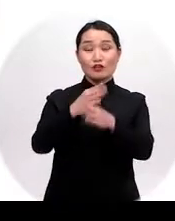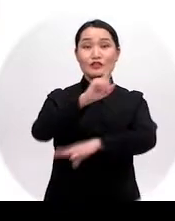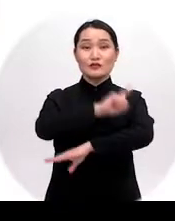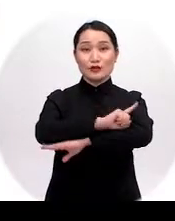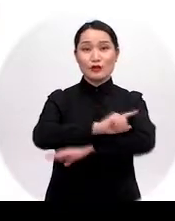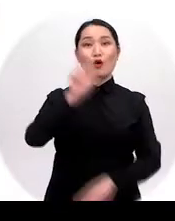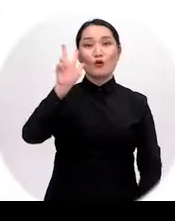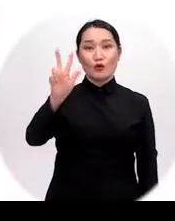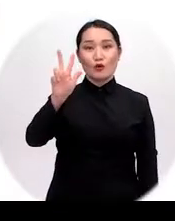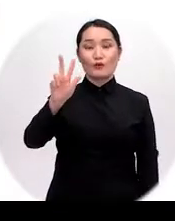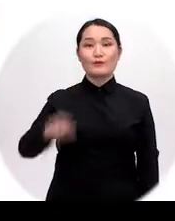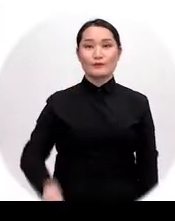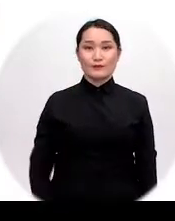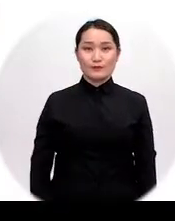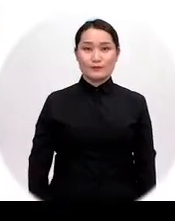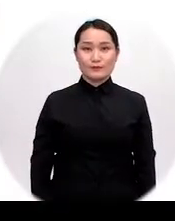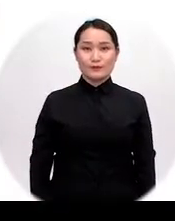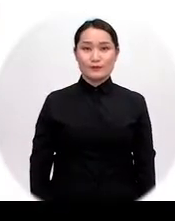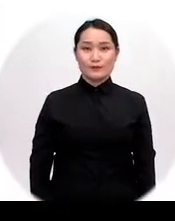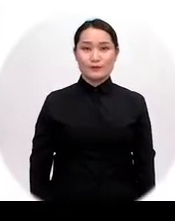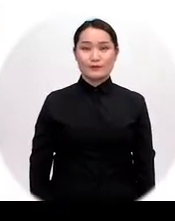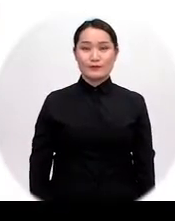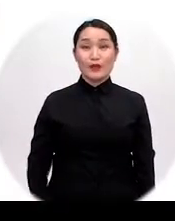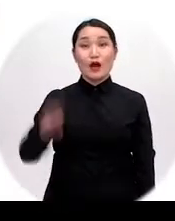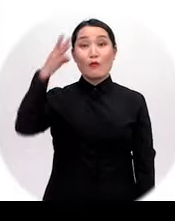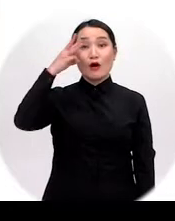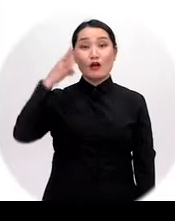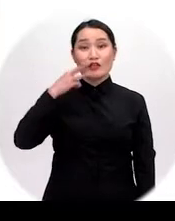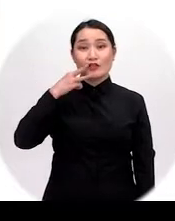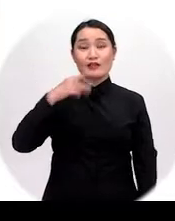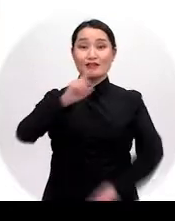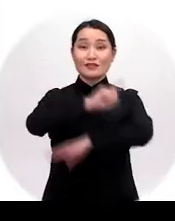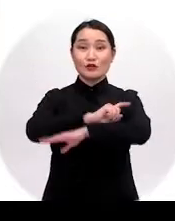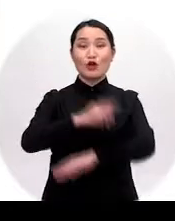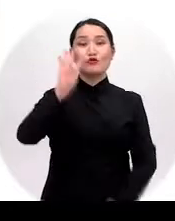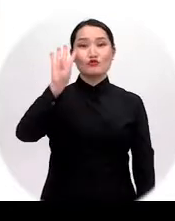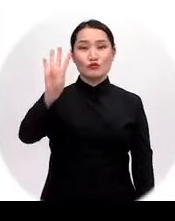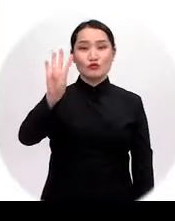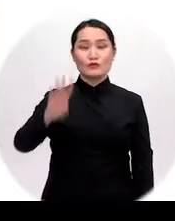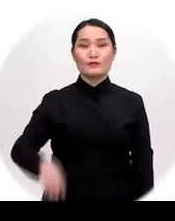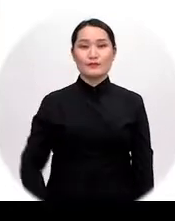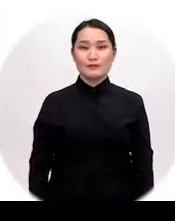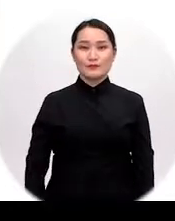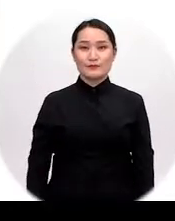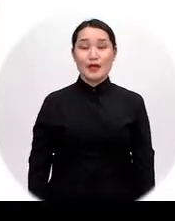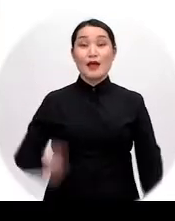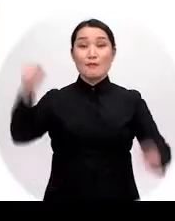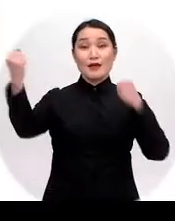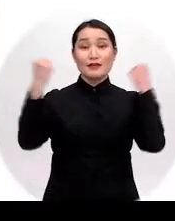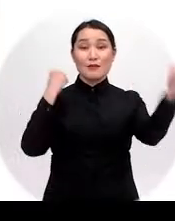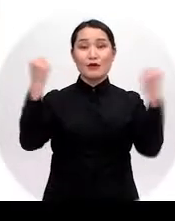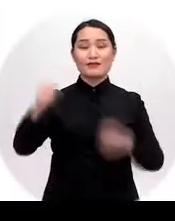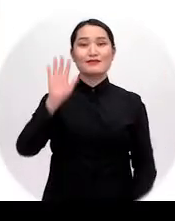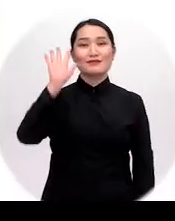Тооны хичээл орж байвал 3 номер. Монгол хэлний хичээл орж байвал 4 номер. Биеийн